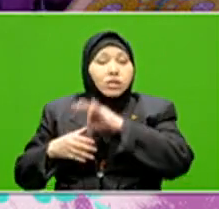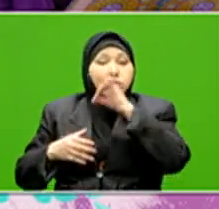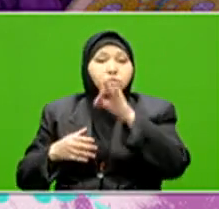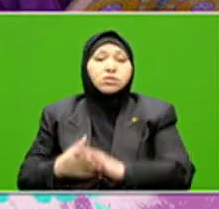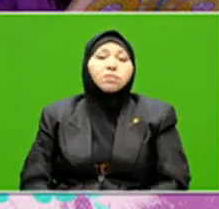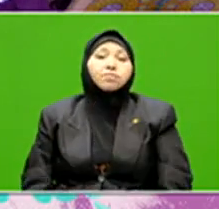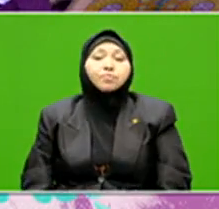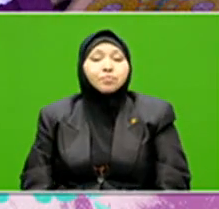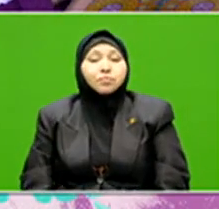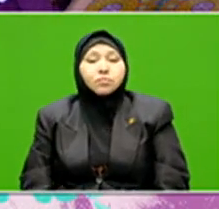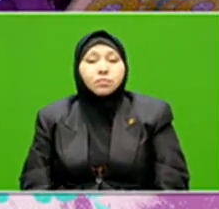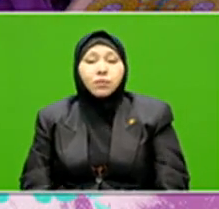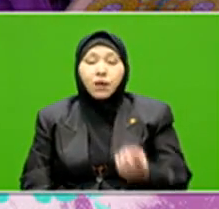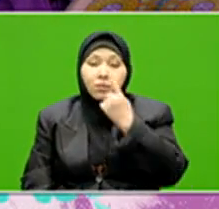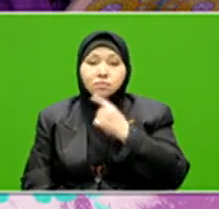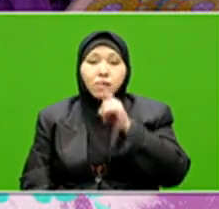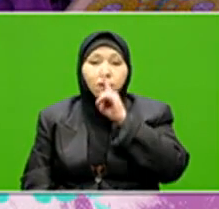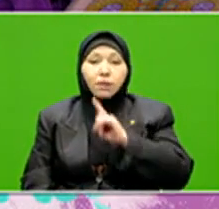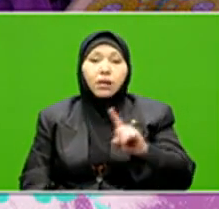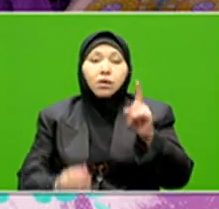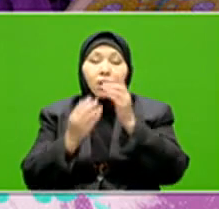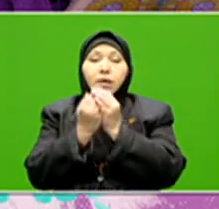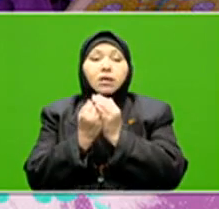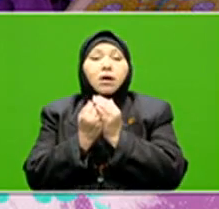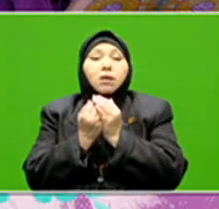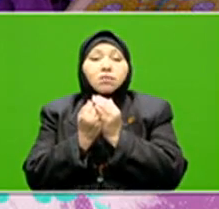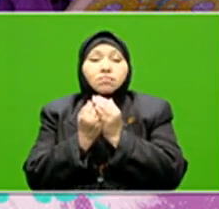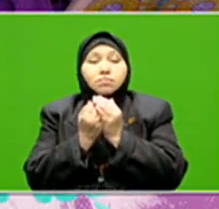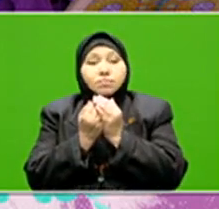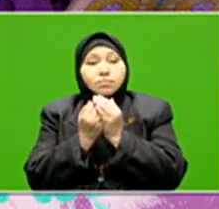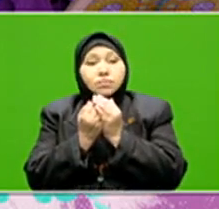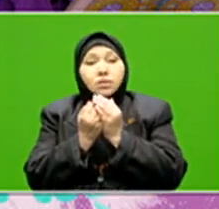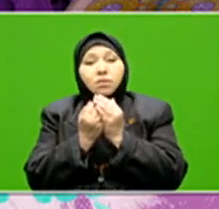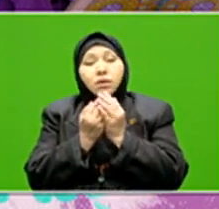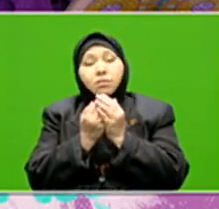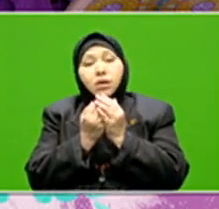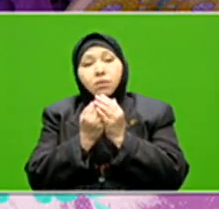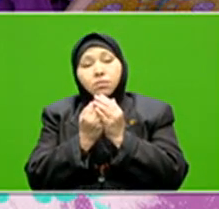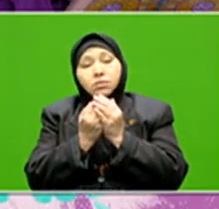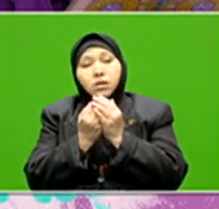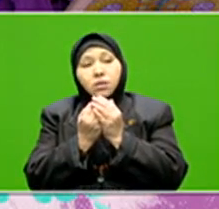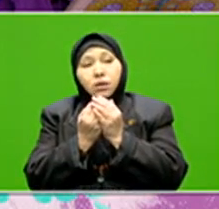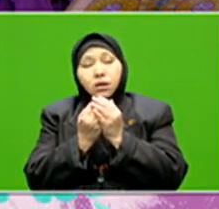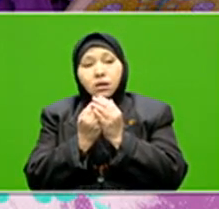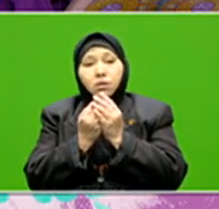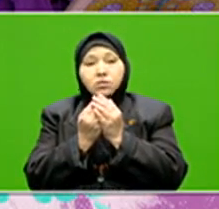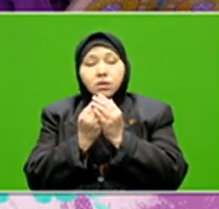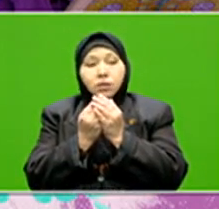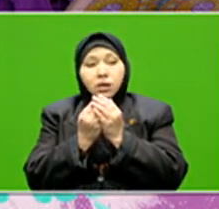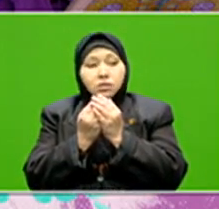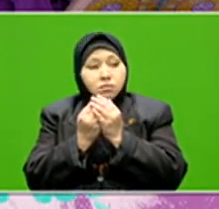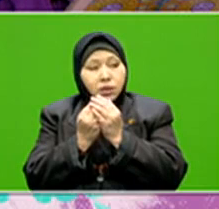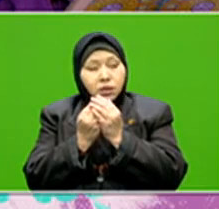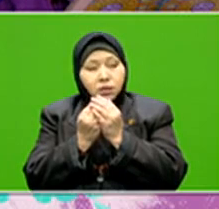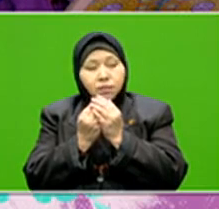Ustaz. Bismillahirrahmanirrahim. Alhamdulillah rabbil alamin. Wassalatu wassalamu ala asyrafil anbiya'i wal mursalin wa ala alihi wa